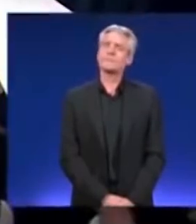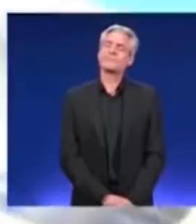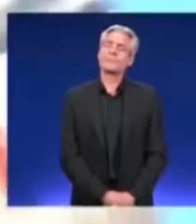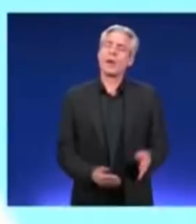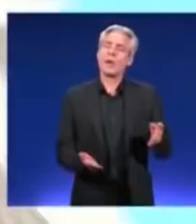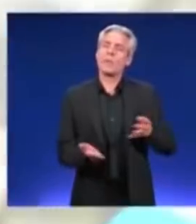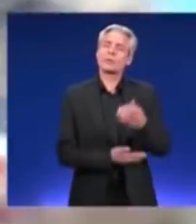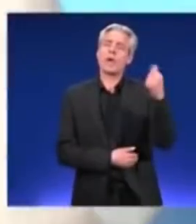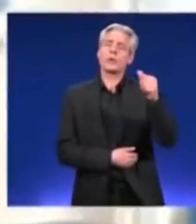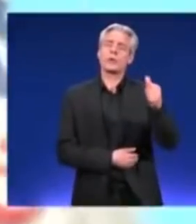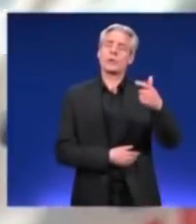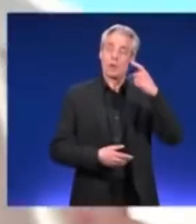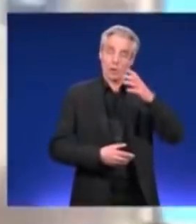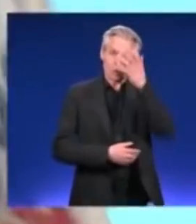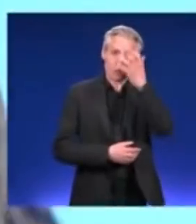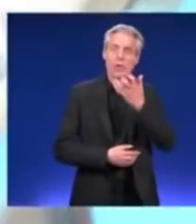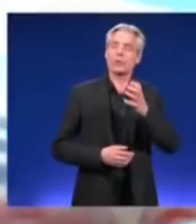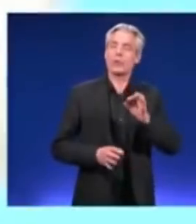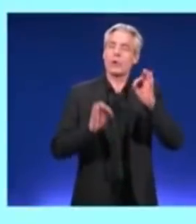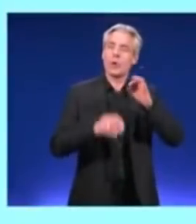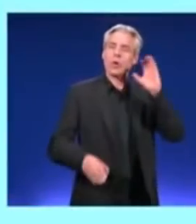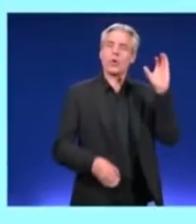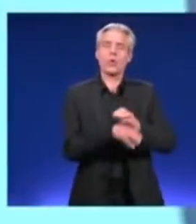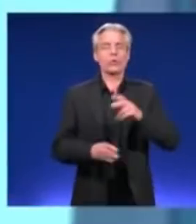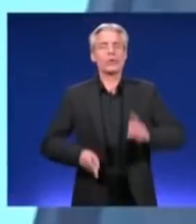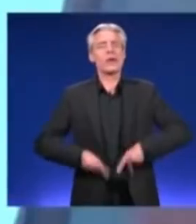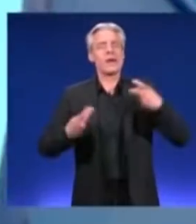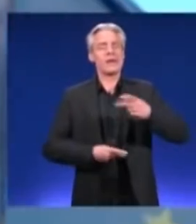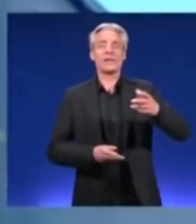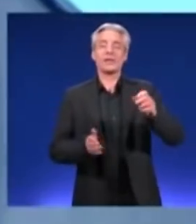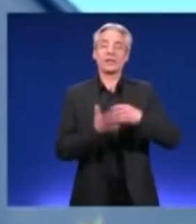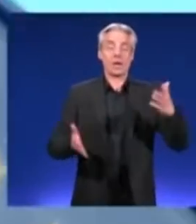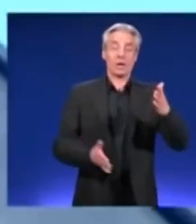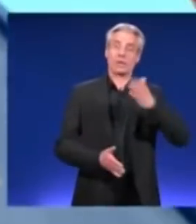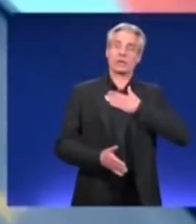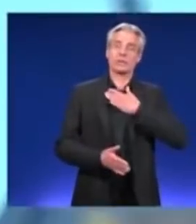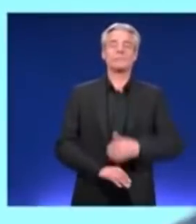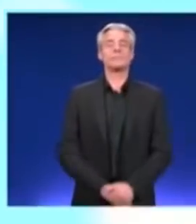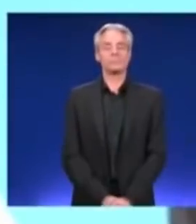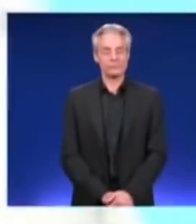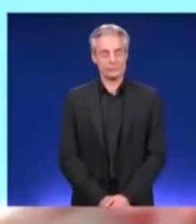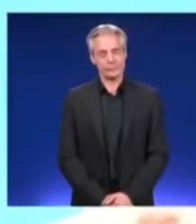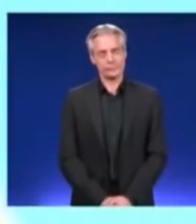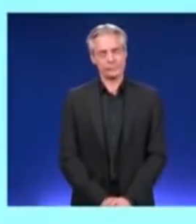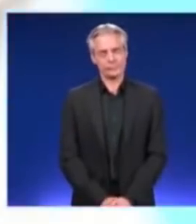Que le seul projet crédible contre la vie chère, c'est le nôtre.